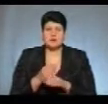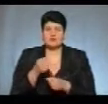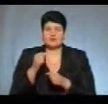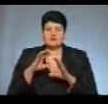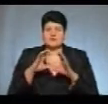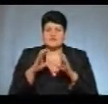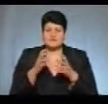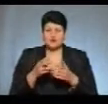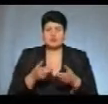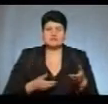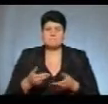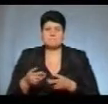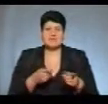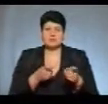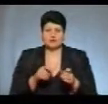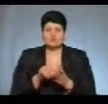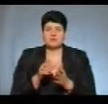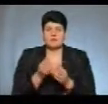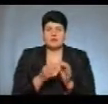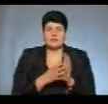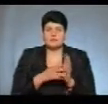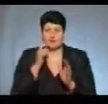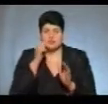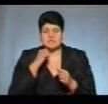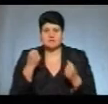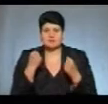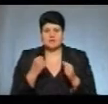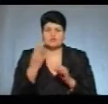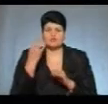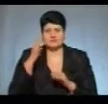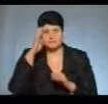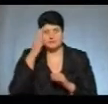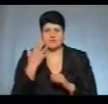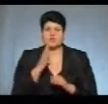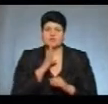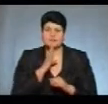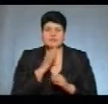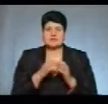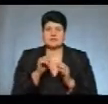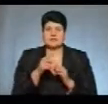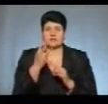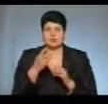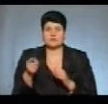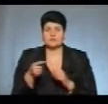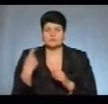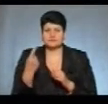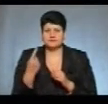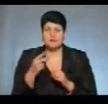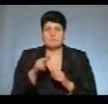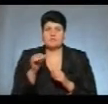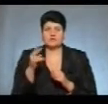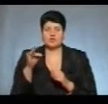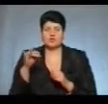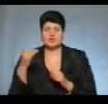біатлону. Участь у ньому беруть 9 українських спортсменів, 4 чоловіків і 5 жінок. Серед них 3 спортсменів з Тернопільщини – це Дмитро